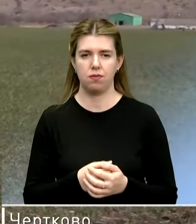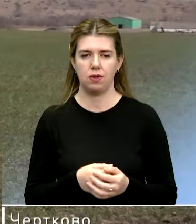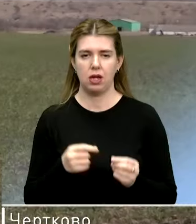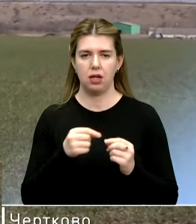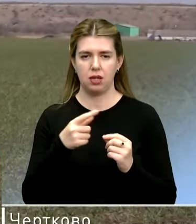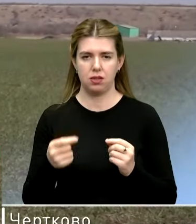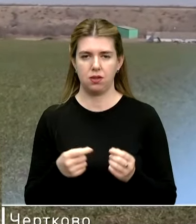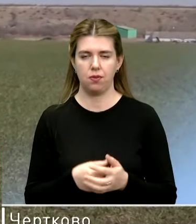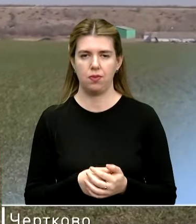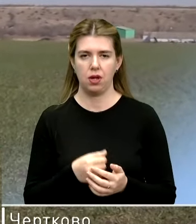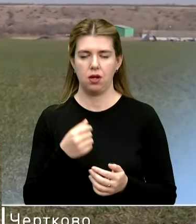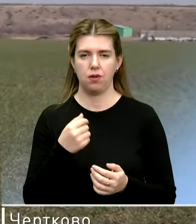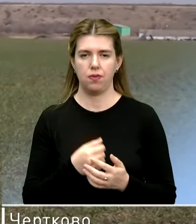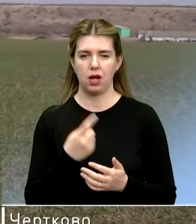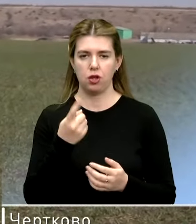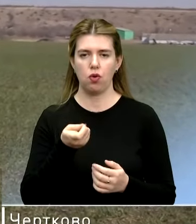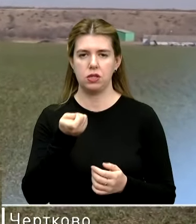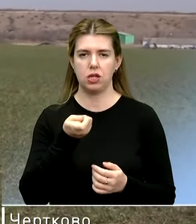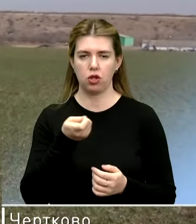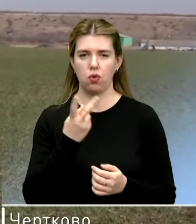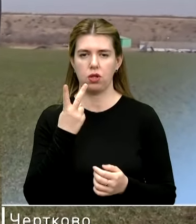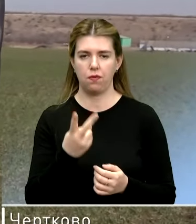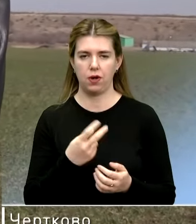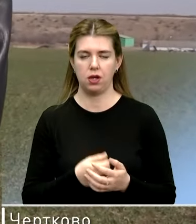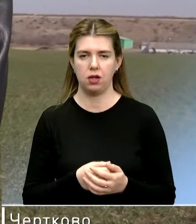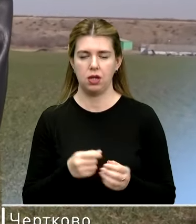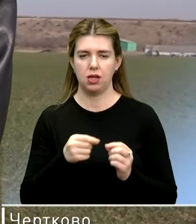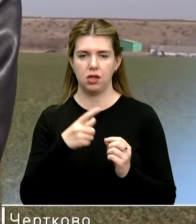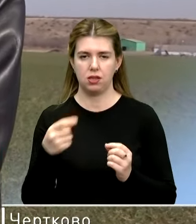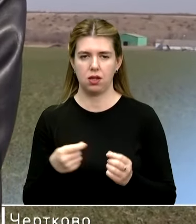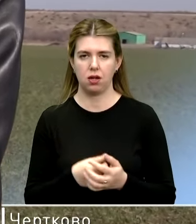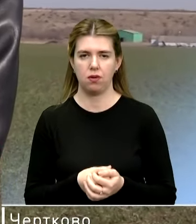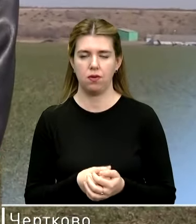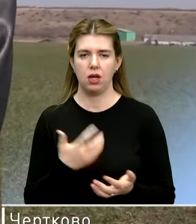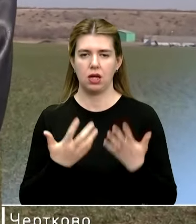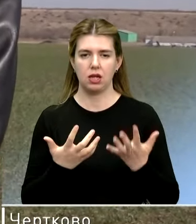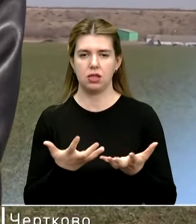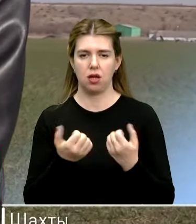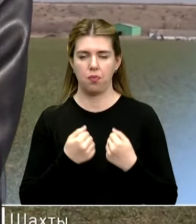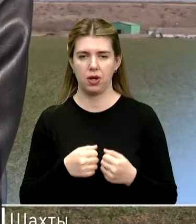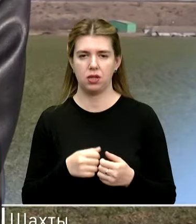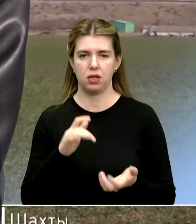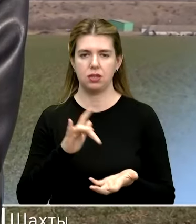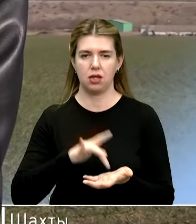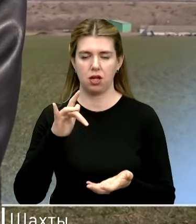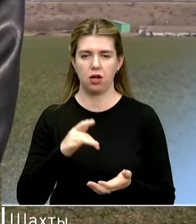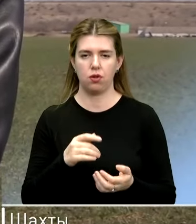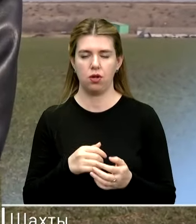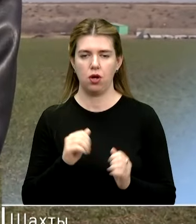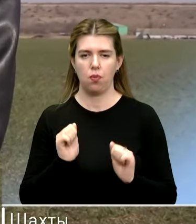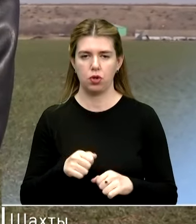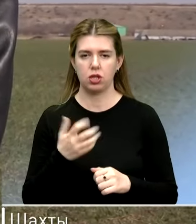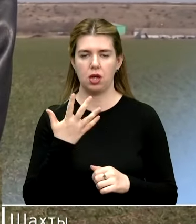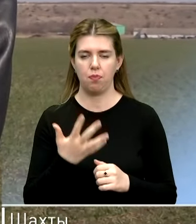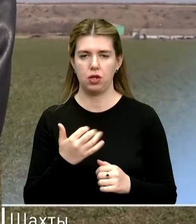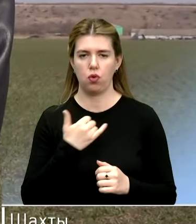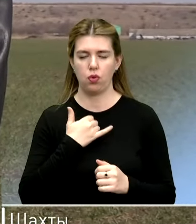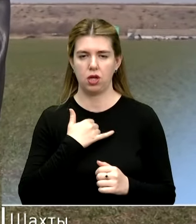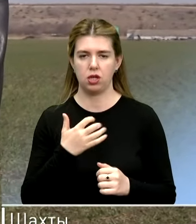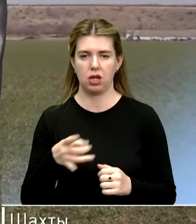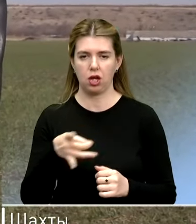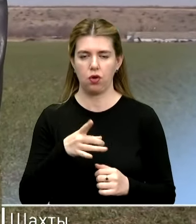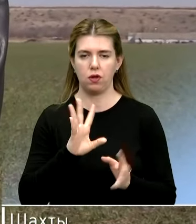есть из одного зерна два стебля. А если брать туда уже центральную Россию, там может и пять. В нашем